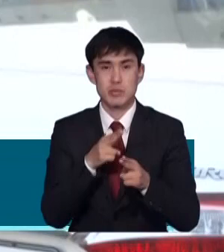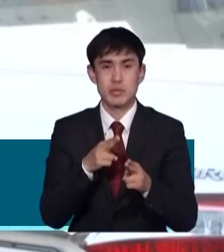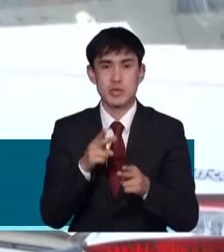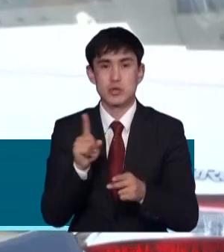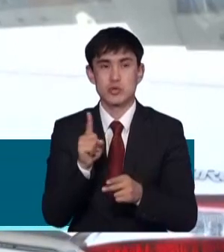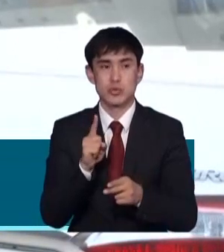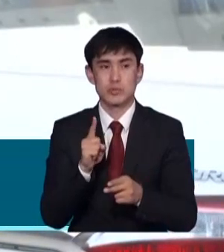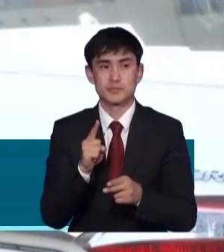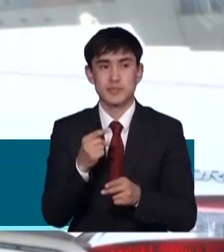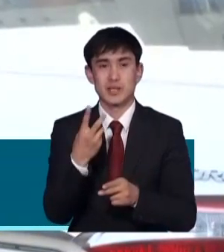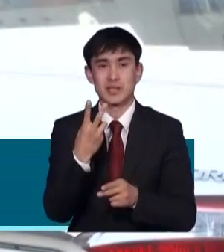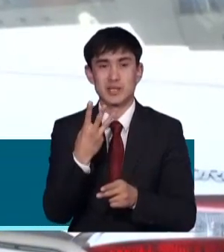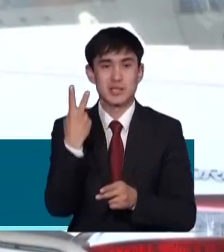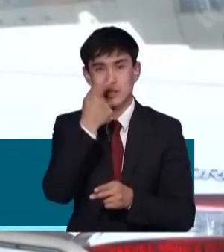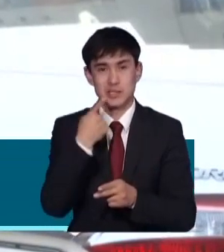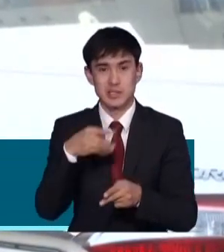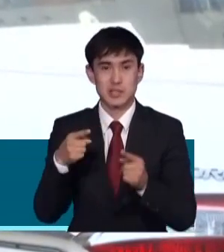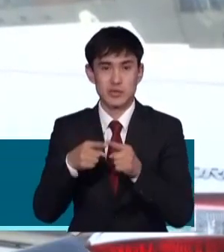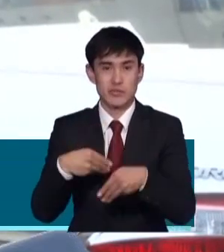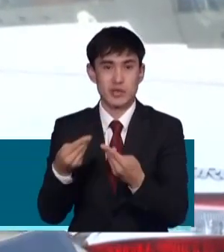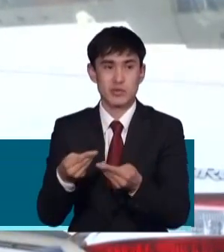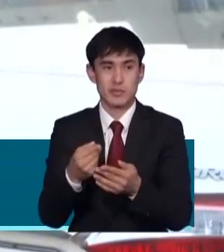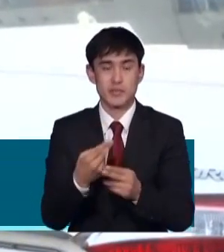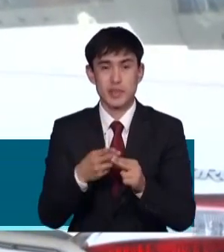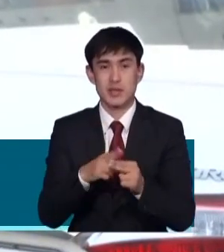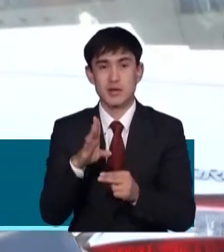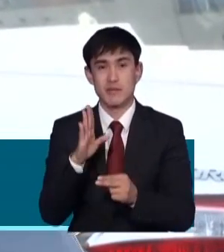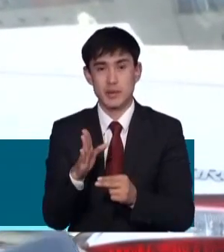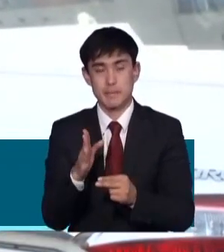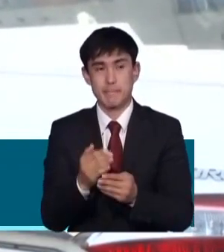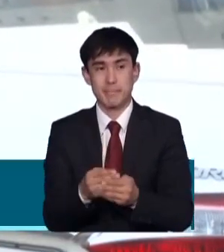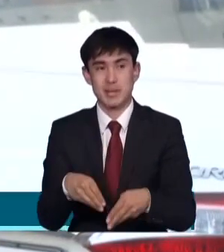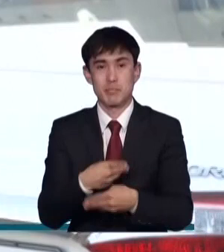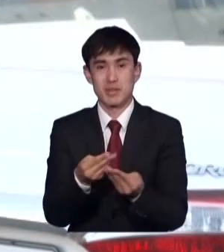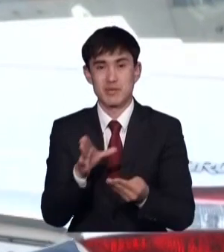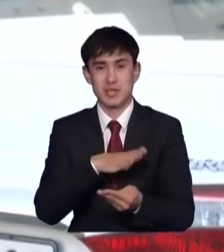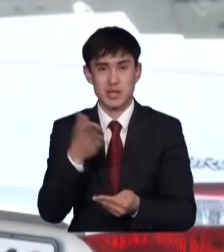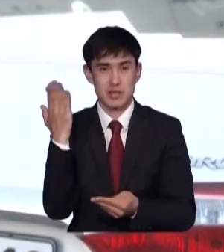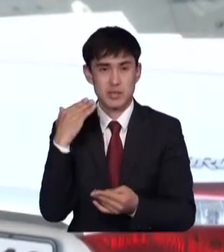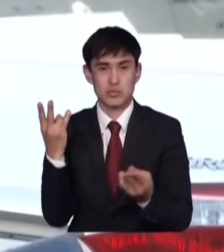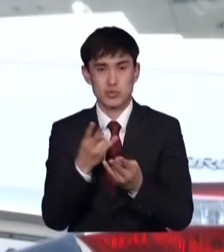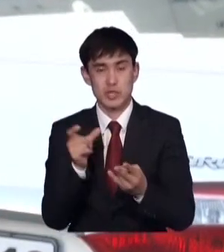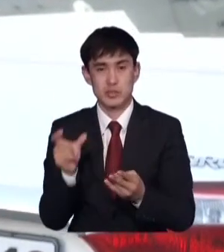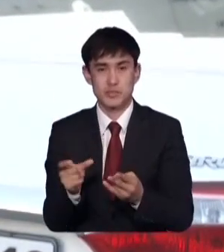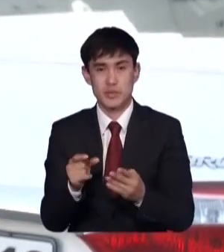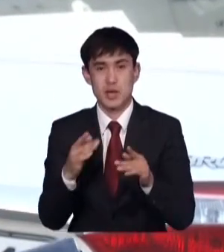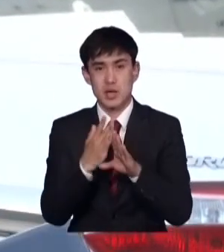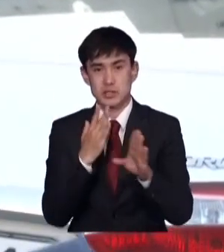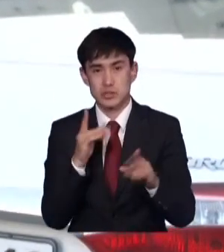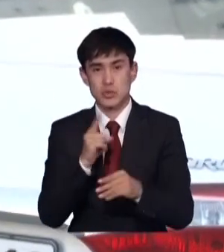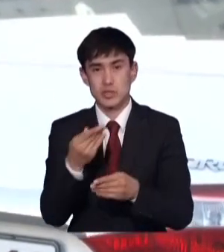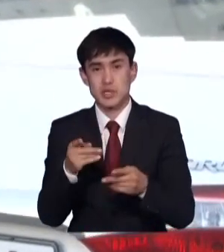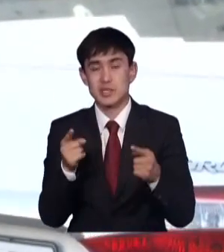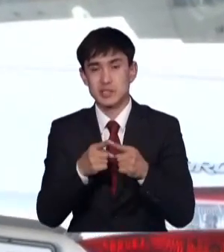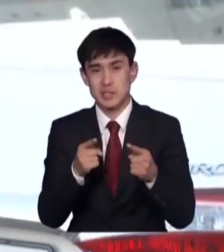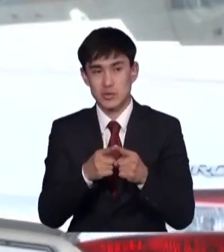что третье лица Сдают в аренду кото вот эти квартиры которые им было выдано как нуждающимся очередникам что они